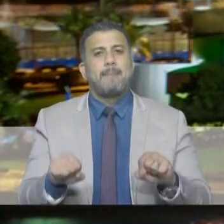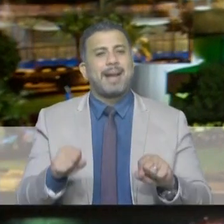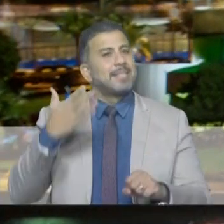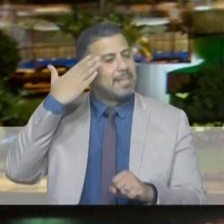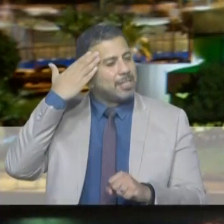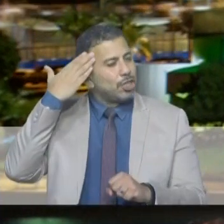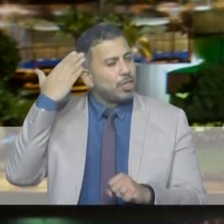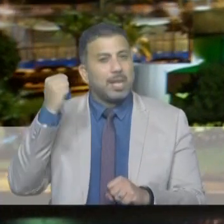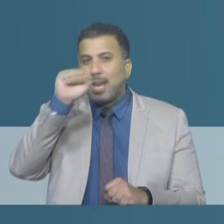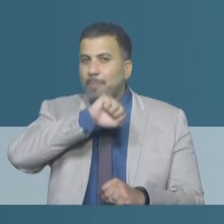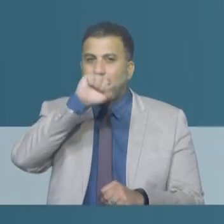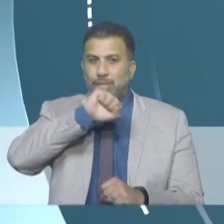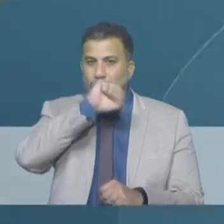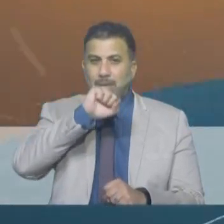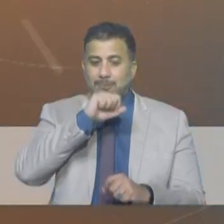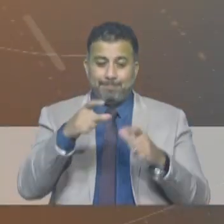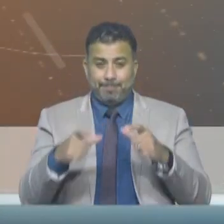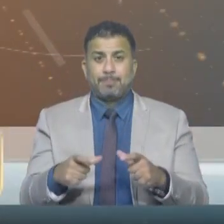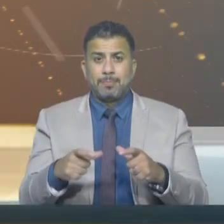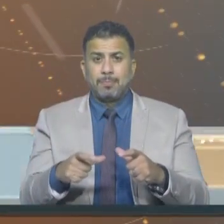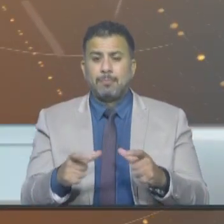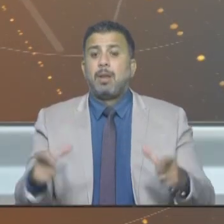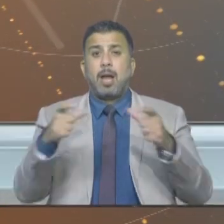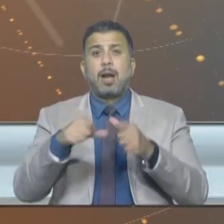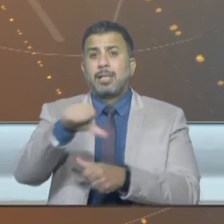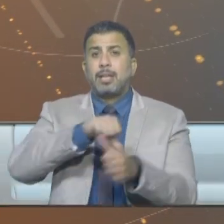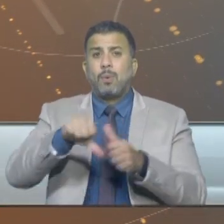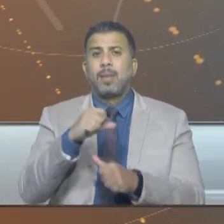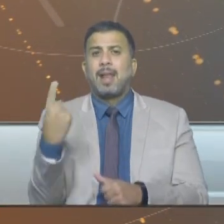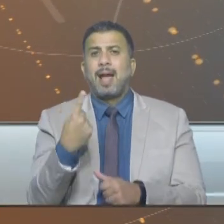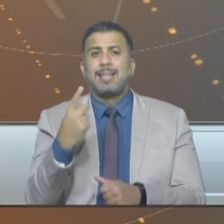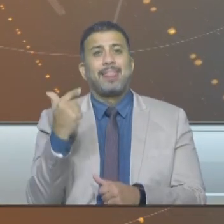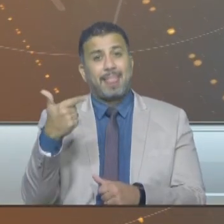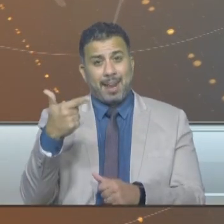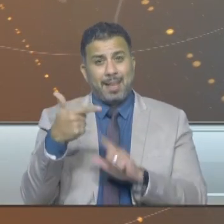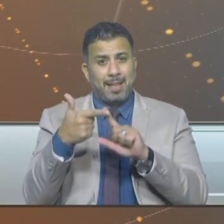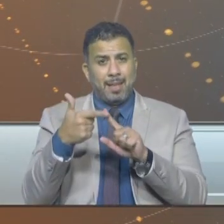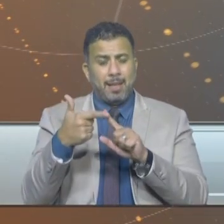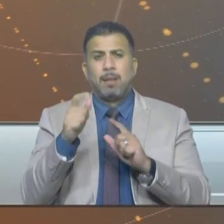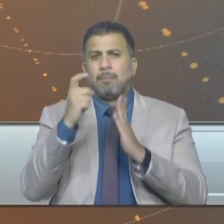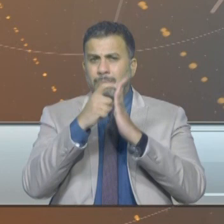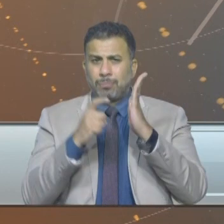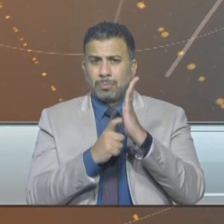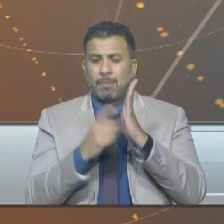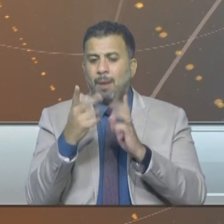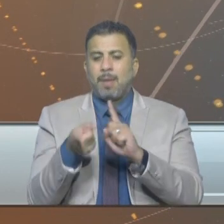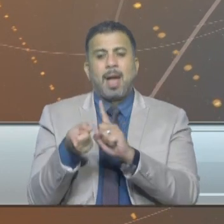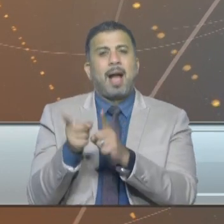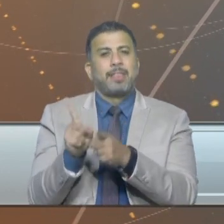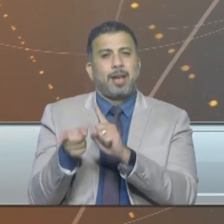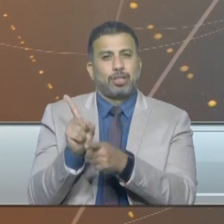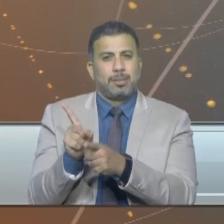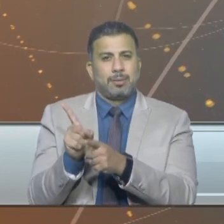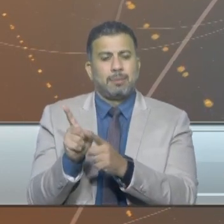بشان دعوه المجلس الاستشاري لاماره الشارقه للانعقاد لدوره العادي الثاني من الفصل التشريعي الحادي